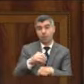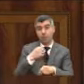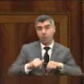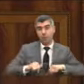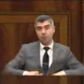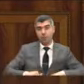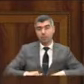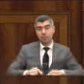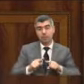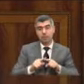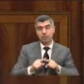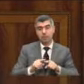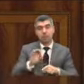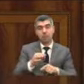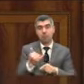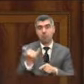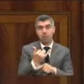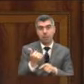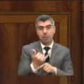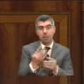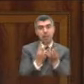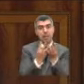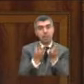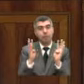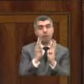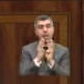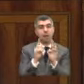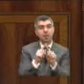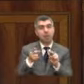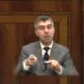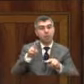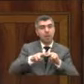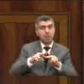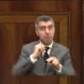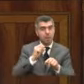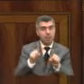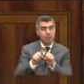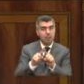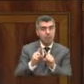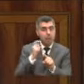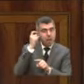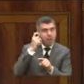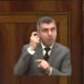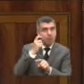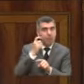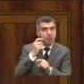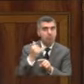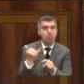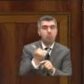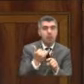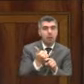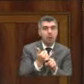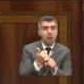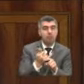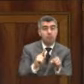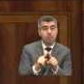المحترم تنطلبوا منكم وانتم عضو لجنه اليقظه انكم تفكروا ماشي تفكروا خصكم تدوزوا راكم فكرتوا قلتوا وعدتوا